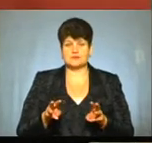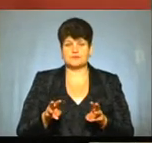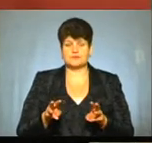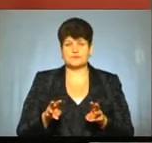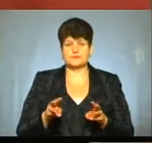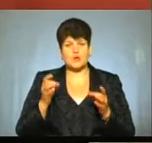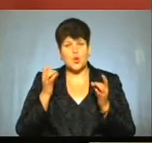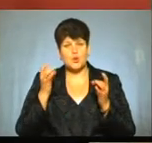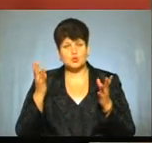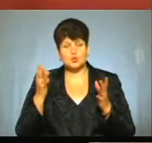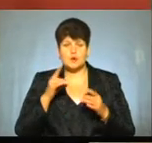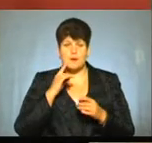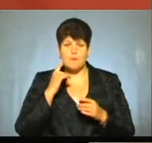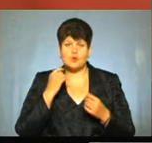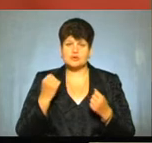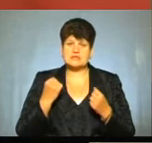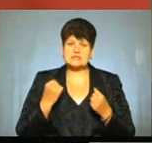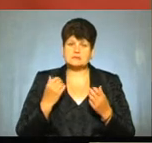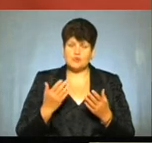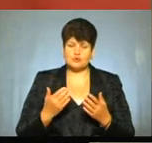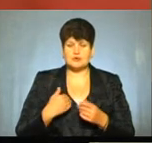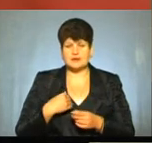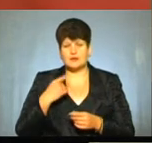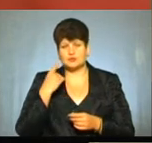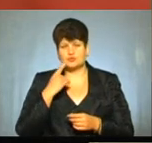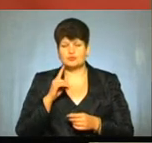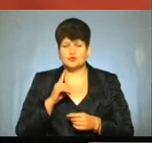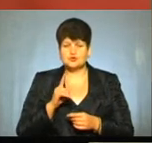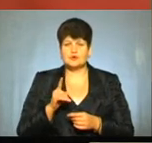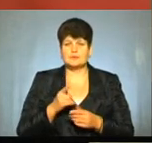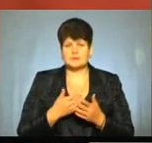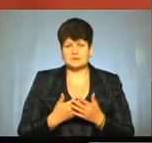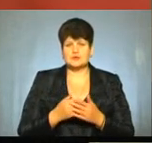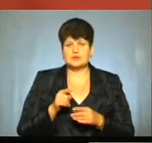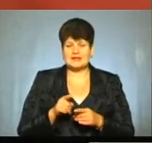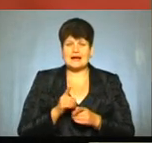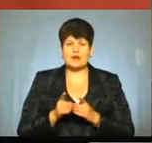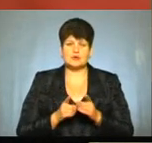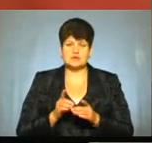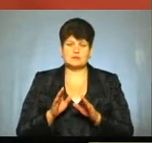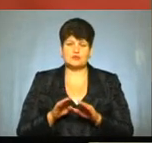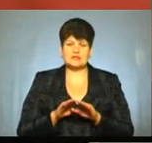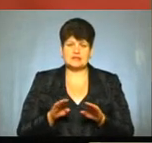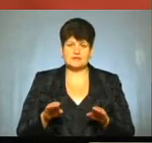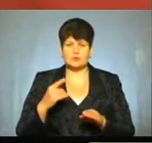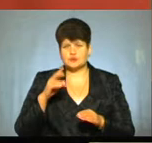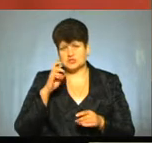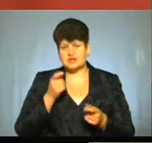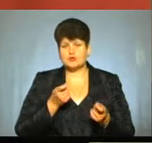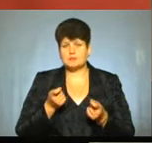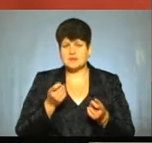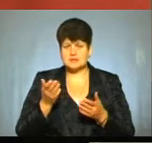Міністерство культури, молоді та спорту. Так? Тобто, я думаю, що така приблизно реорганізація буде на рівні обласної